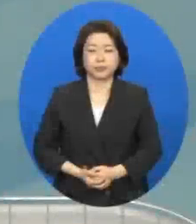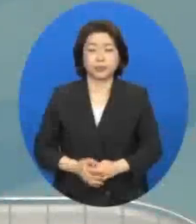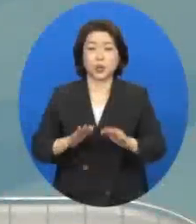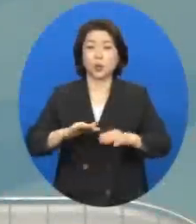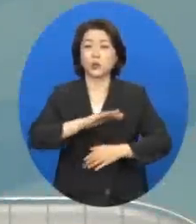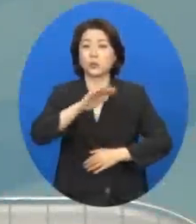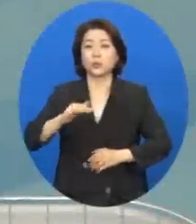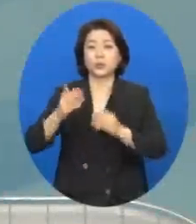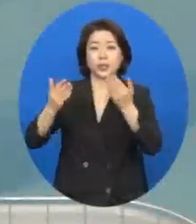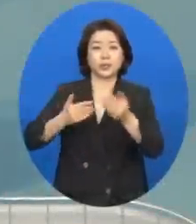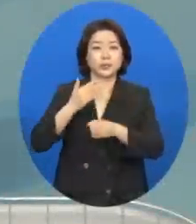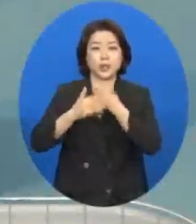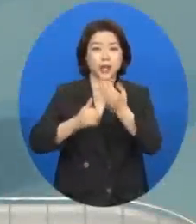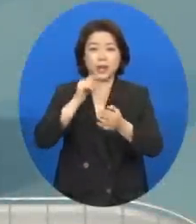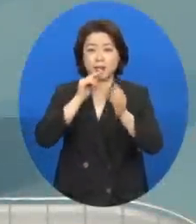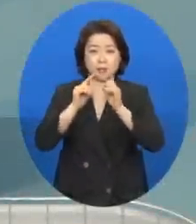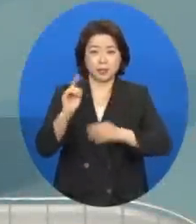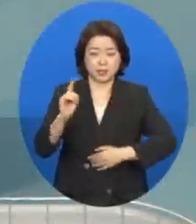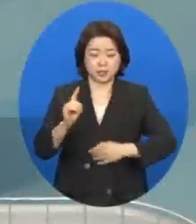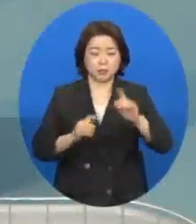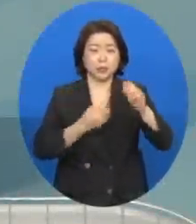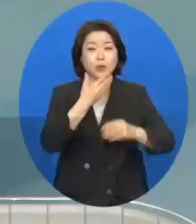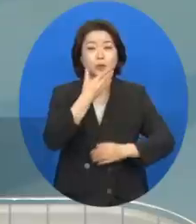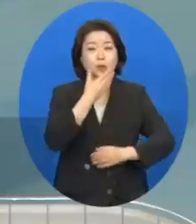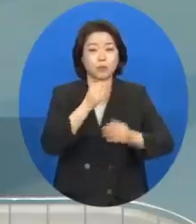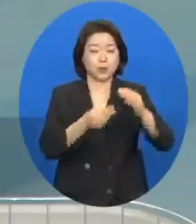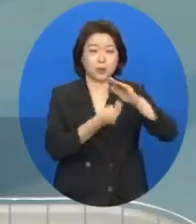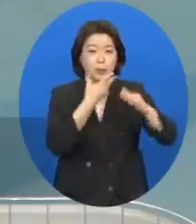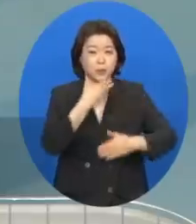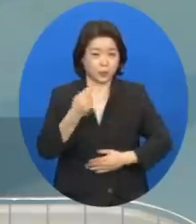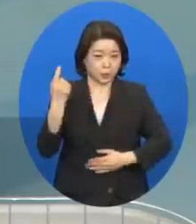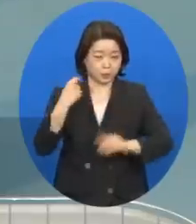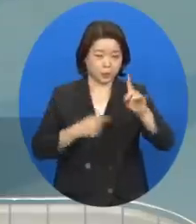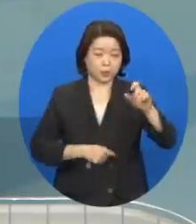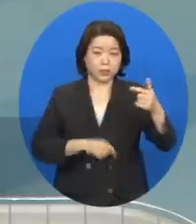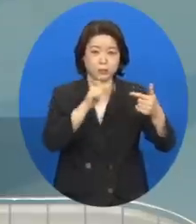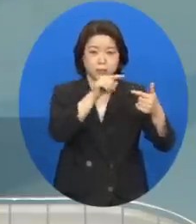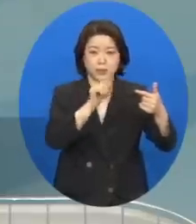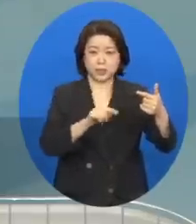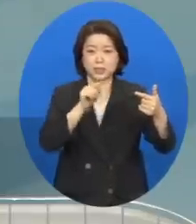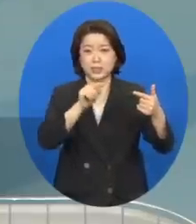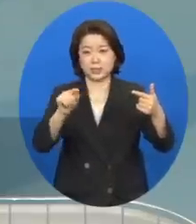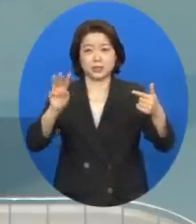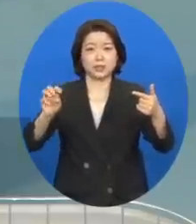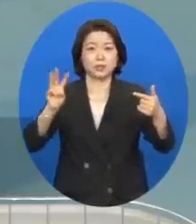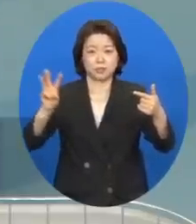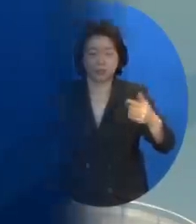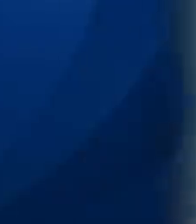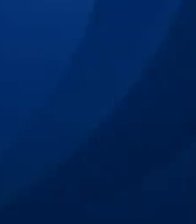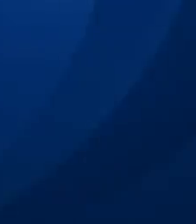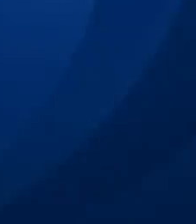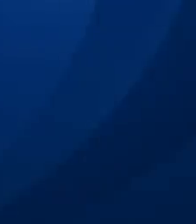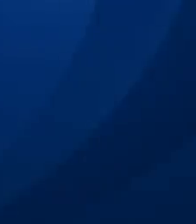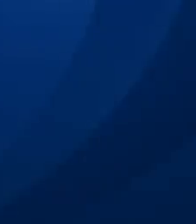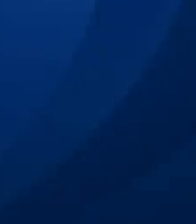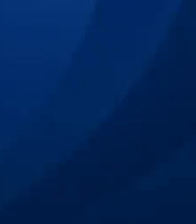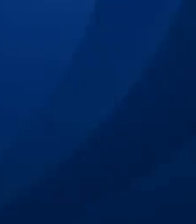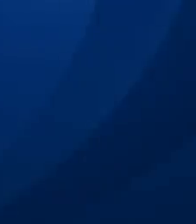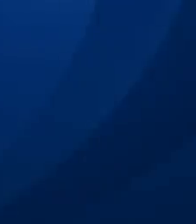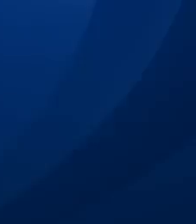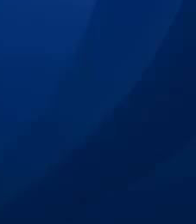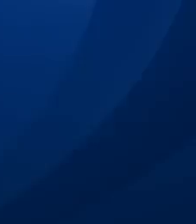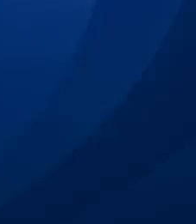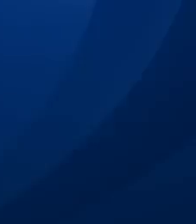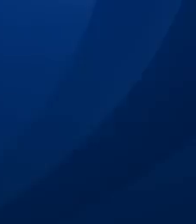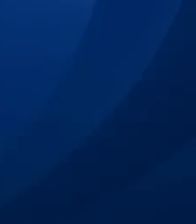오늘 우리에게 주신 하나님의 말씀은 요한복음 16장 1절에서 33절 말씀입니다. 봉독은 1절에서 7절,